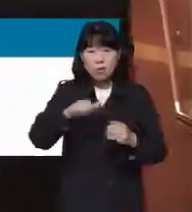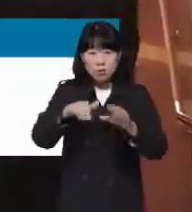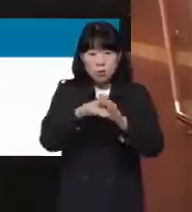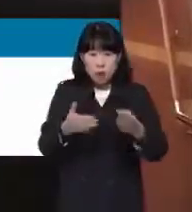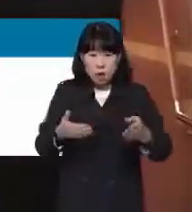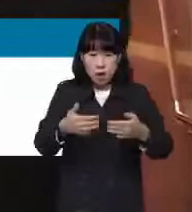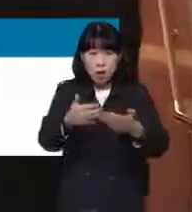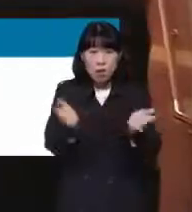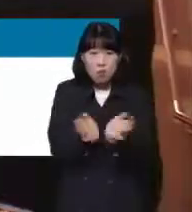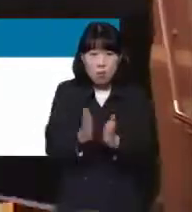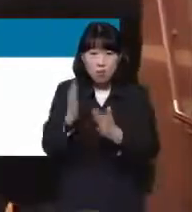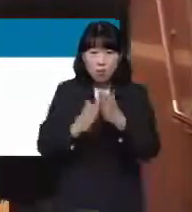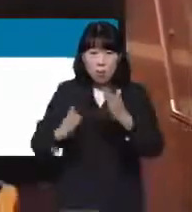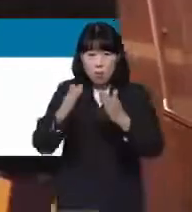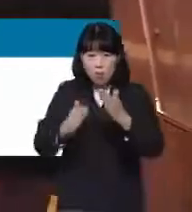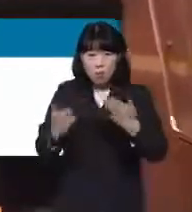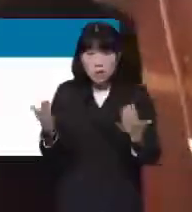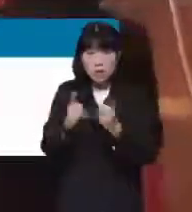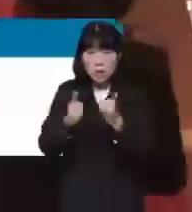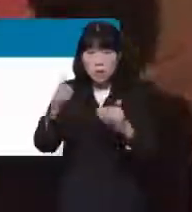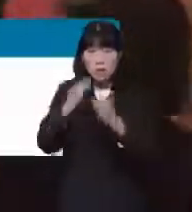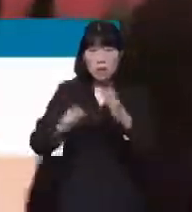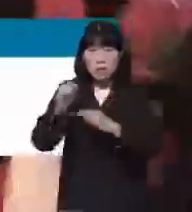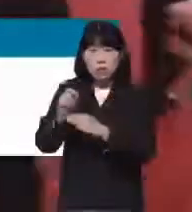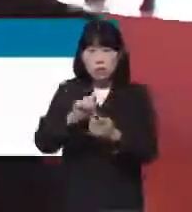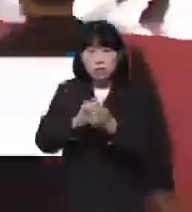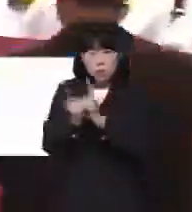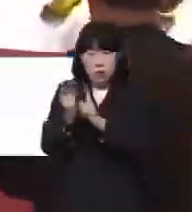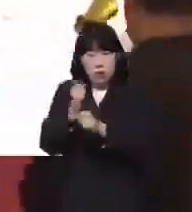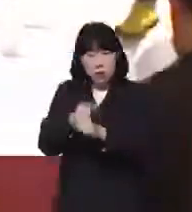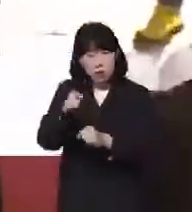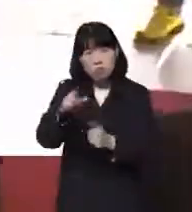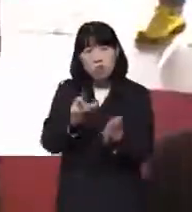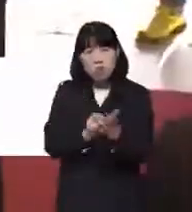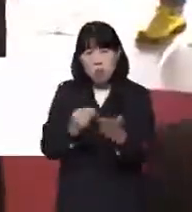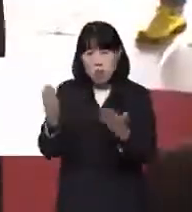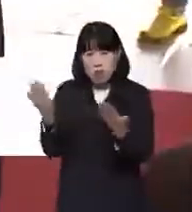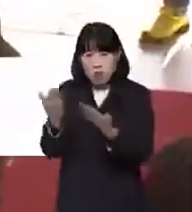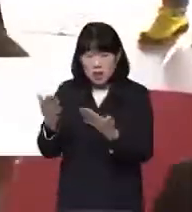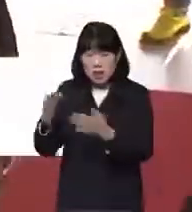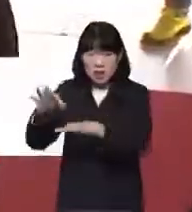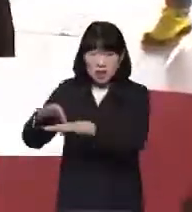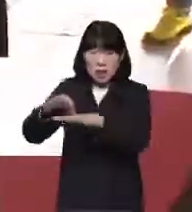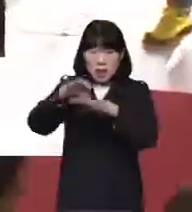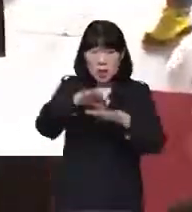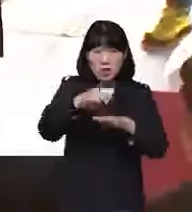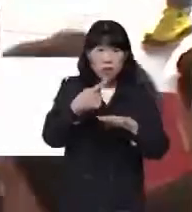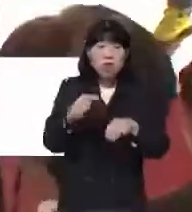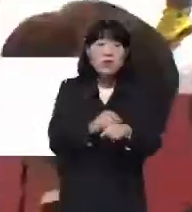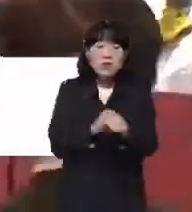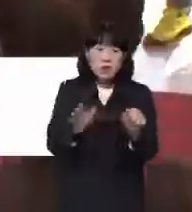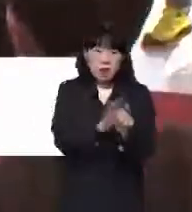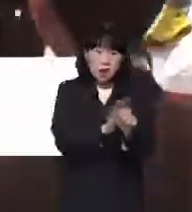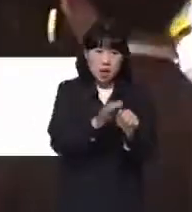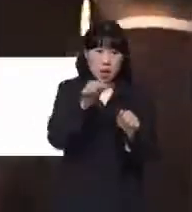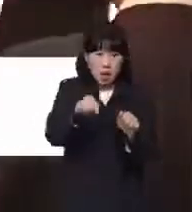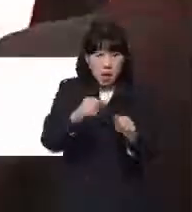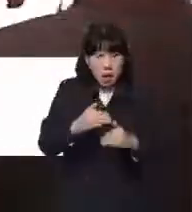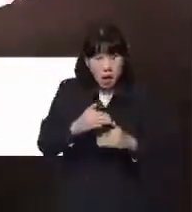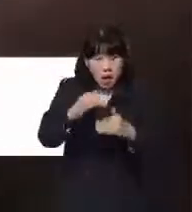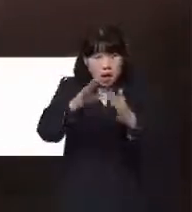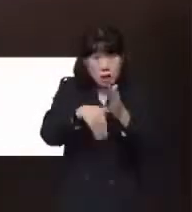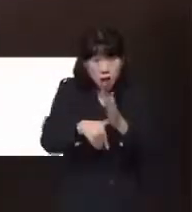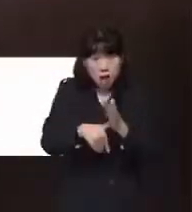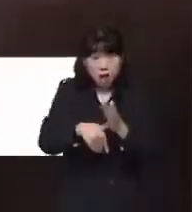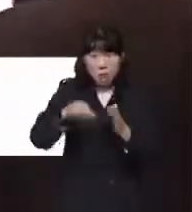공원화 사랑 것 자체가 조금 문제가 있다고 보여 주거든요 고용을 가격에 해줘도 고개를 키고 아니게 듯 화장해서